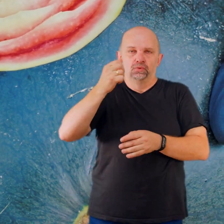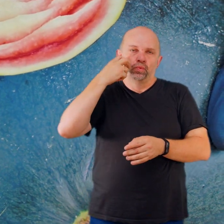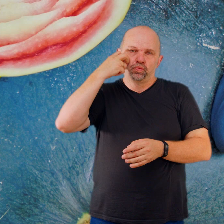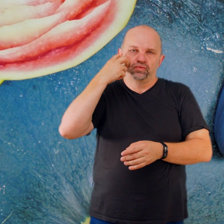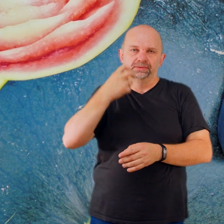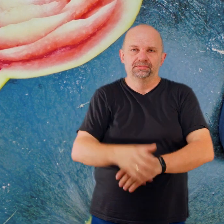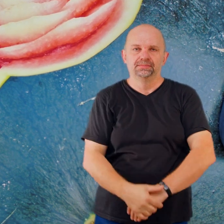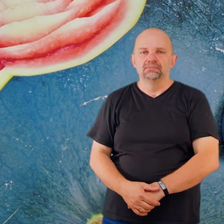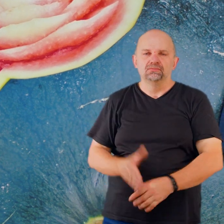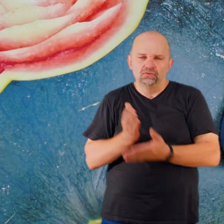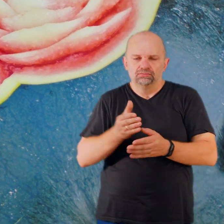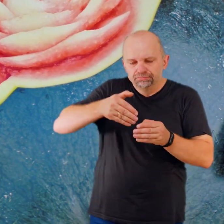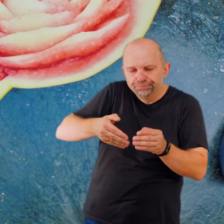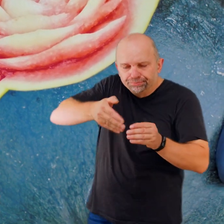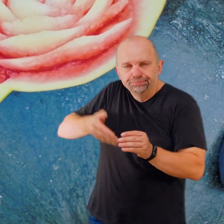Ok.